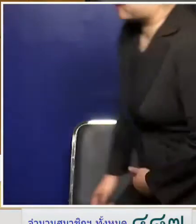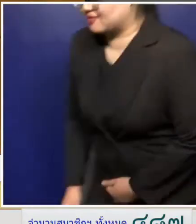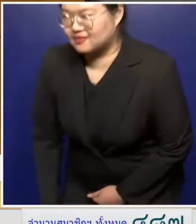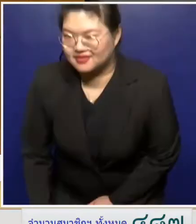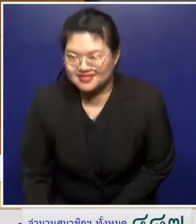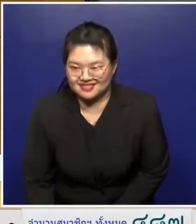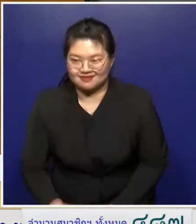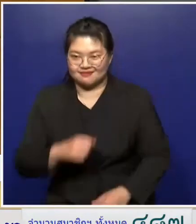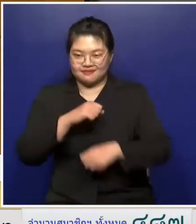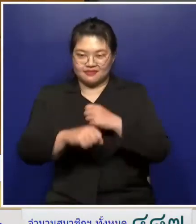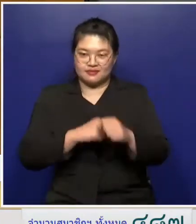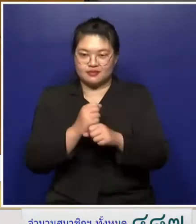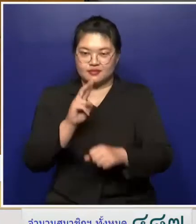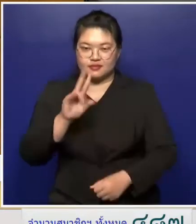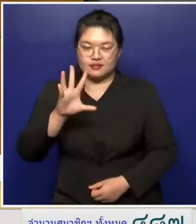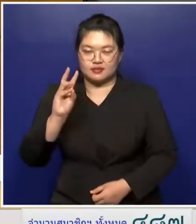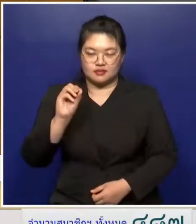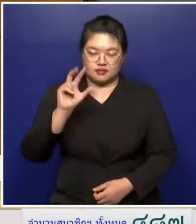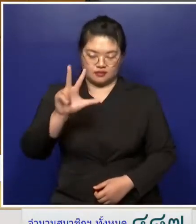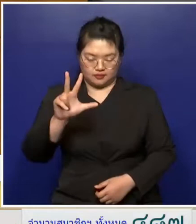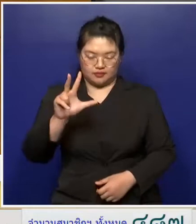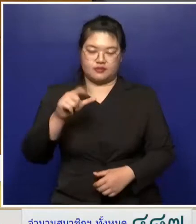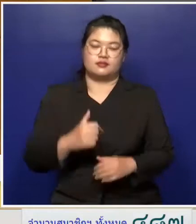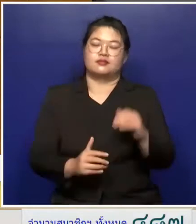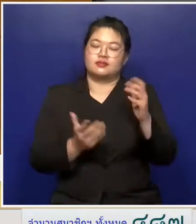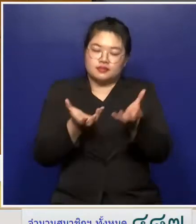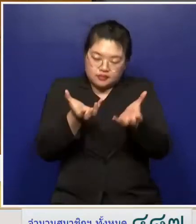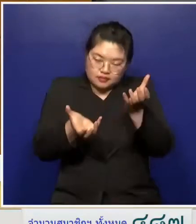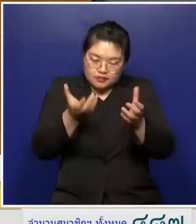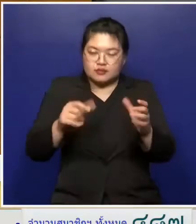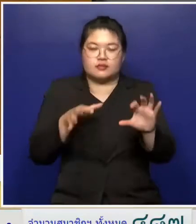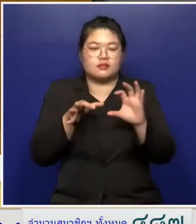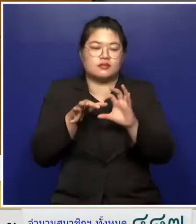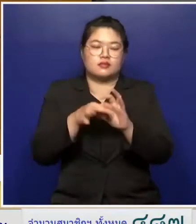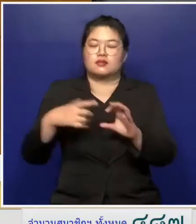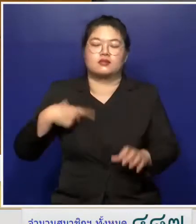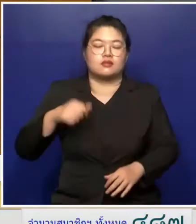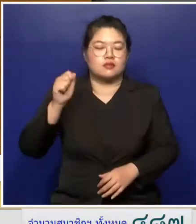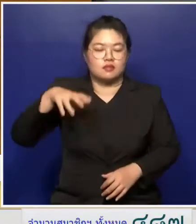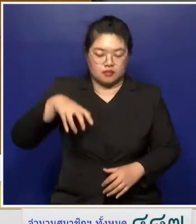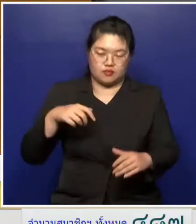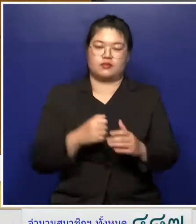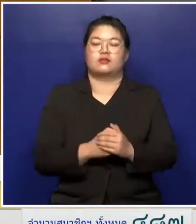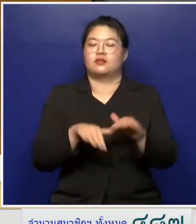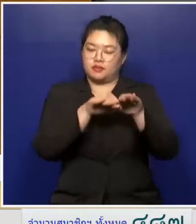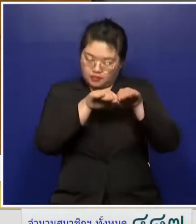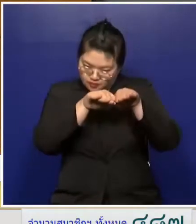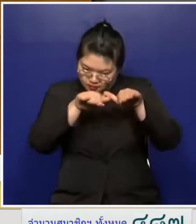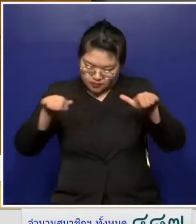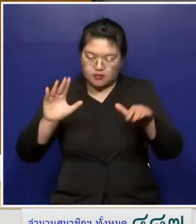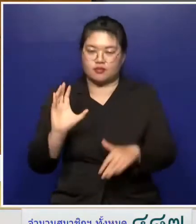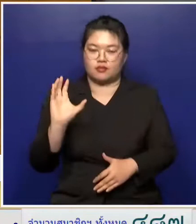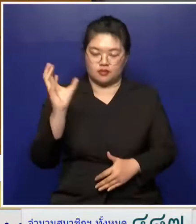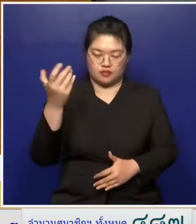ได้กำหนดให้เป็นปีแงการพันาการอำความวธิธรรมทางปกครองให้เป็มัตรฐานอัเป็นที่อยู่อรัในระดับสากล